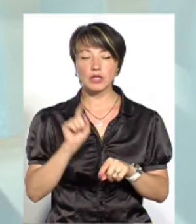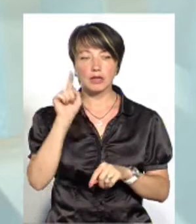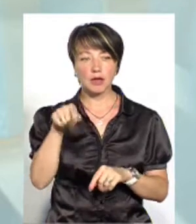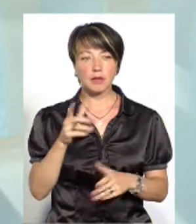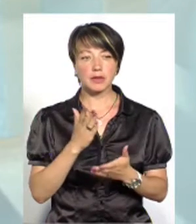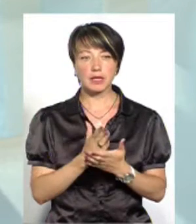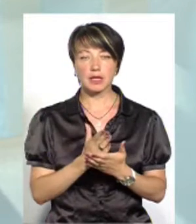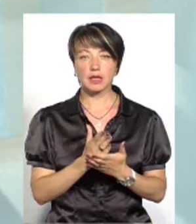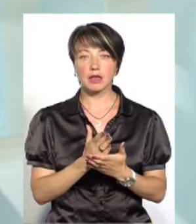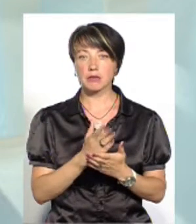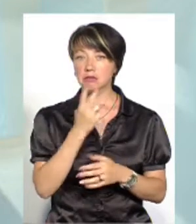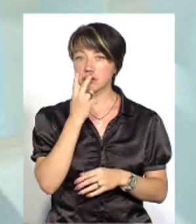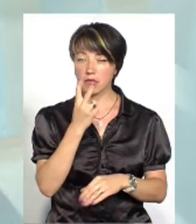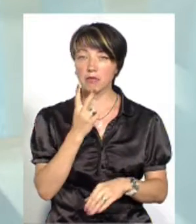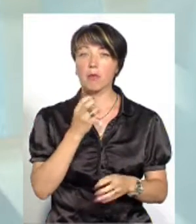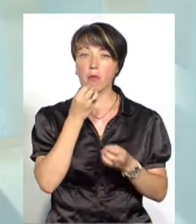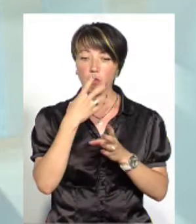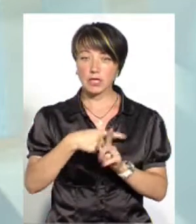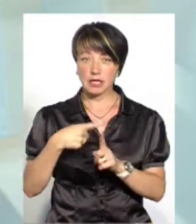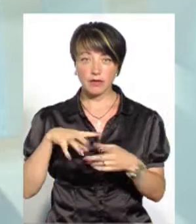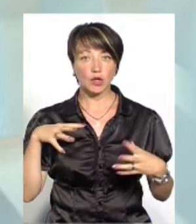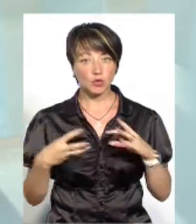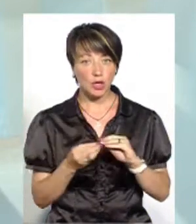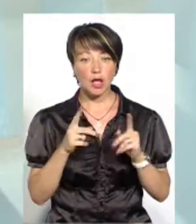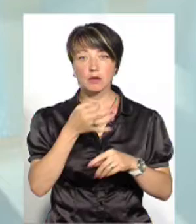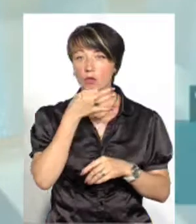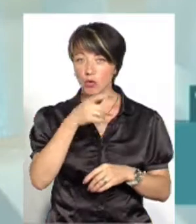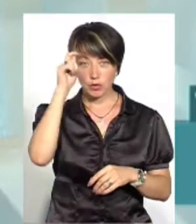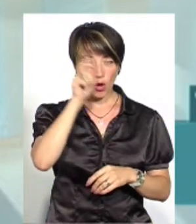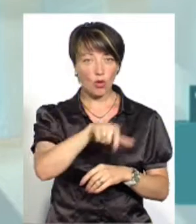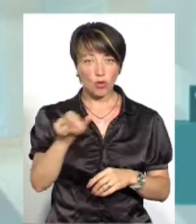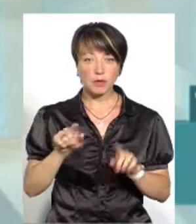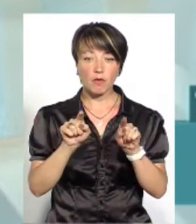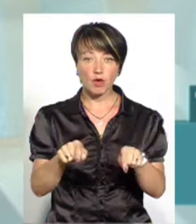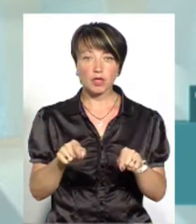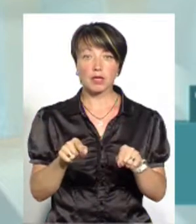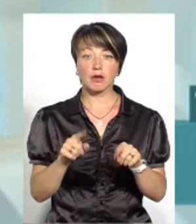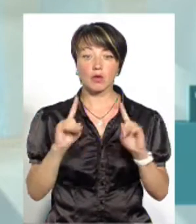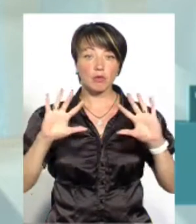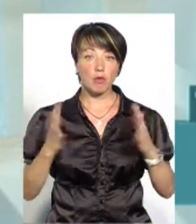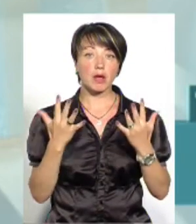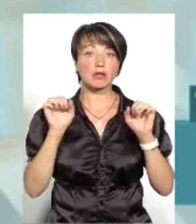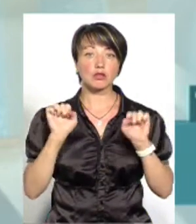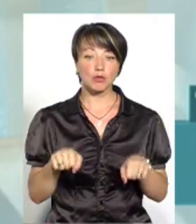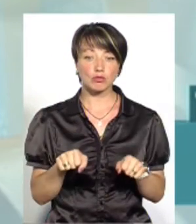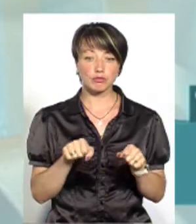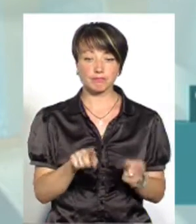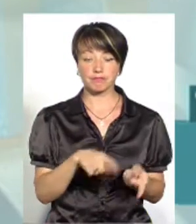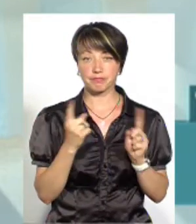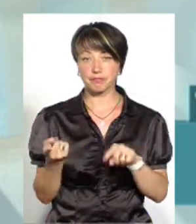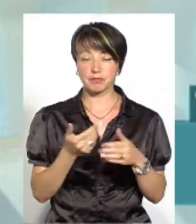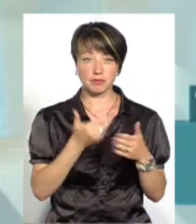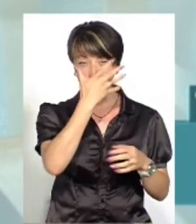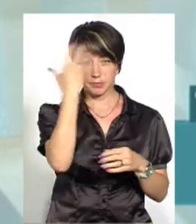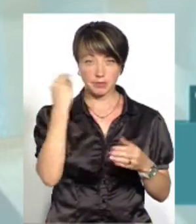є певний факт, вони бачать позитивний результат, вони бачать, як це подобається хлопцям, як вони в один момент зможуть переключитися від